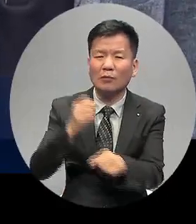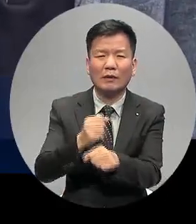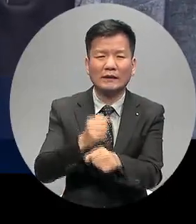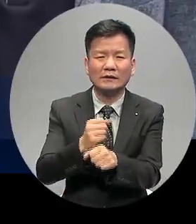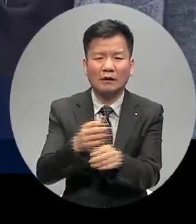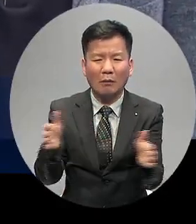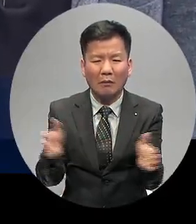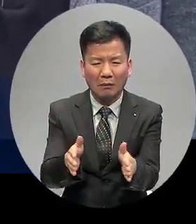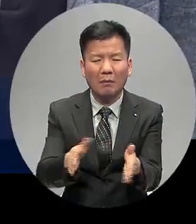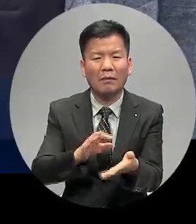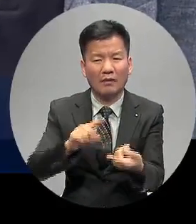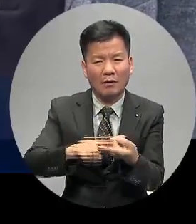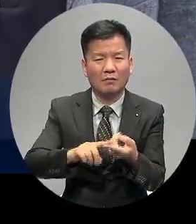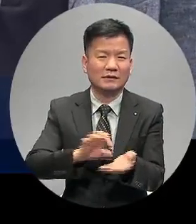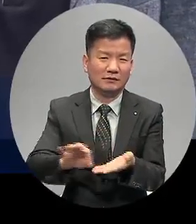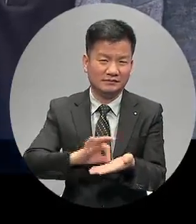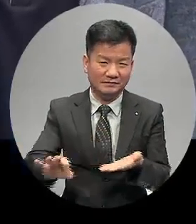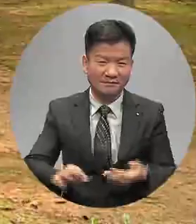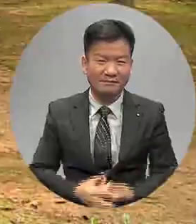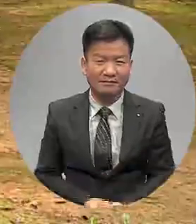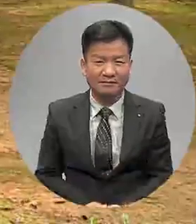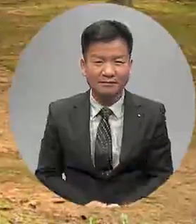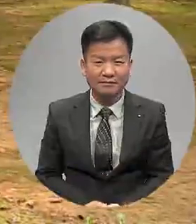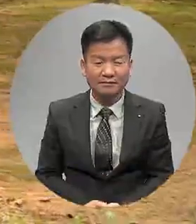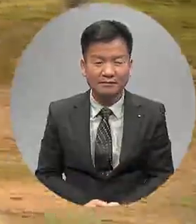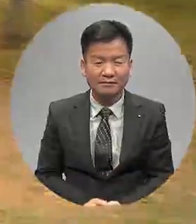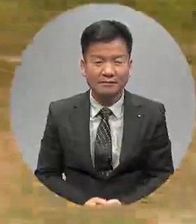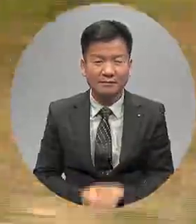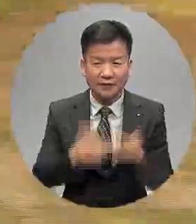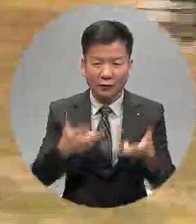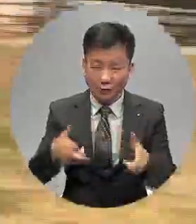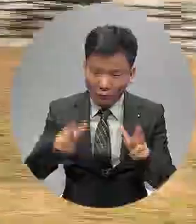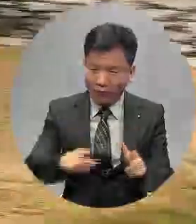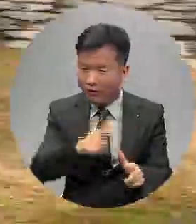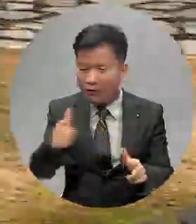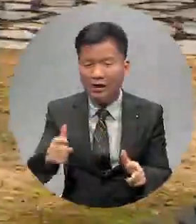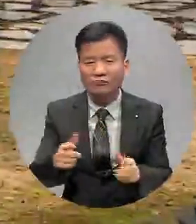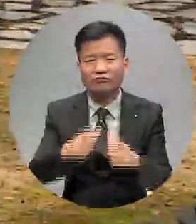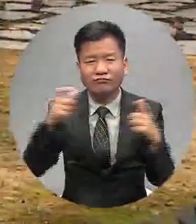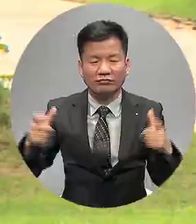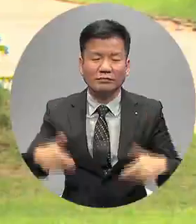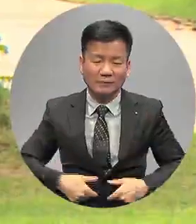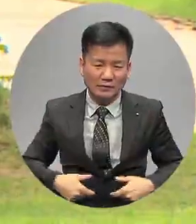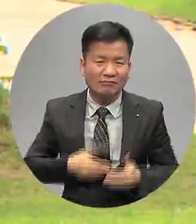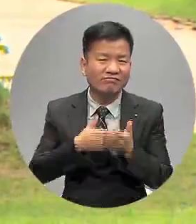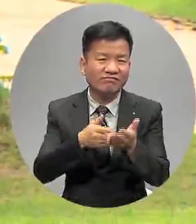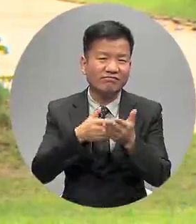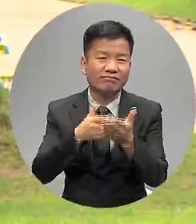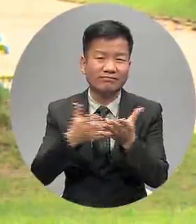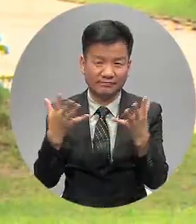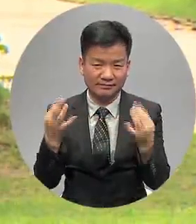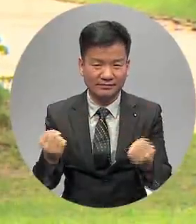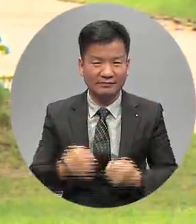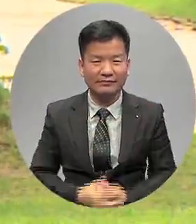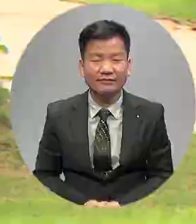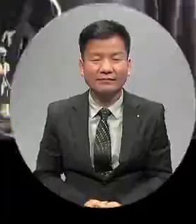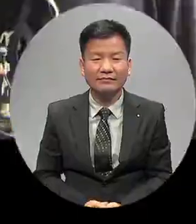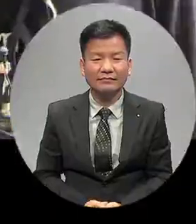도로를 그대로 사용하고 있거든요. 공원 등 편의시설의 개선이 필요하다는 주민 요구도 높아지고